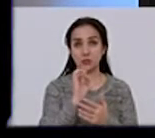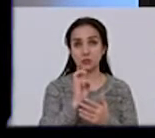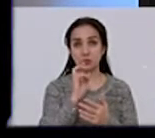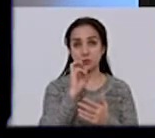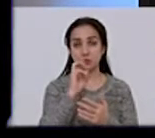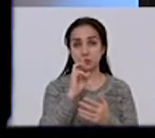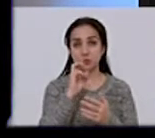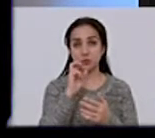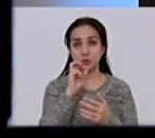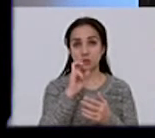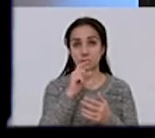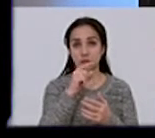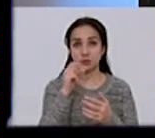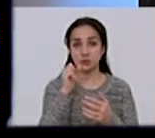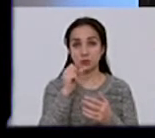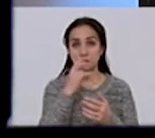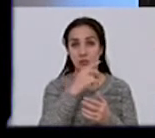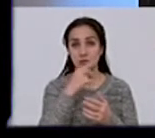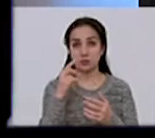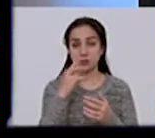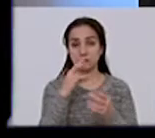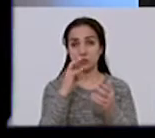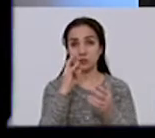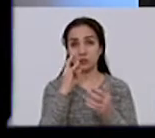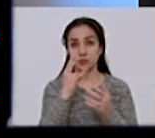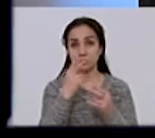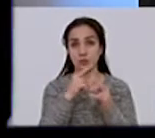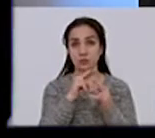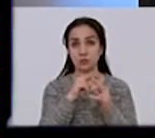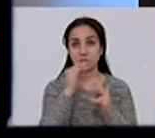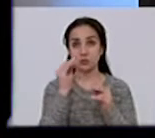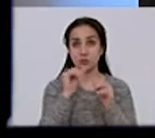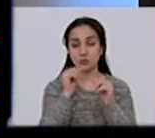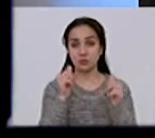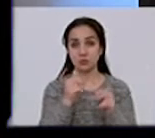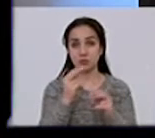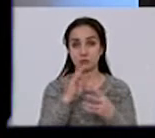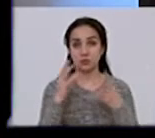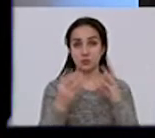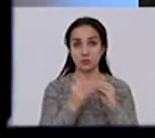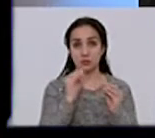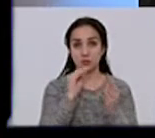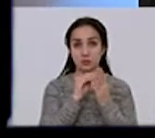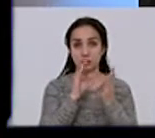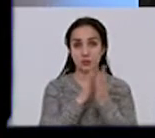taksım n. Kopaytırıq qavs içide ushbu funksiyalarning yig'indisi.